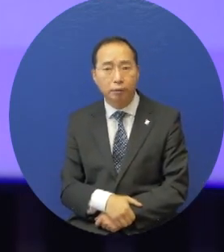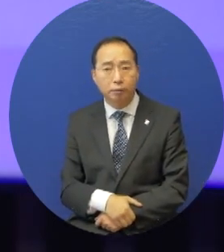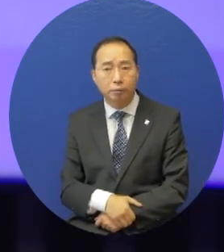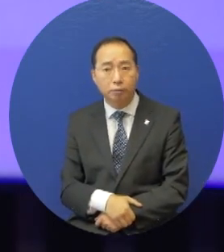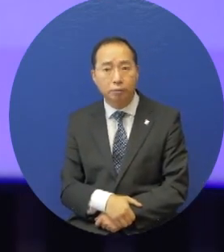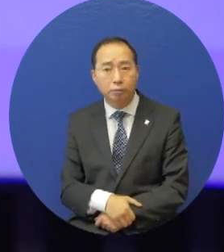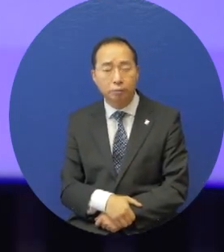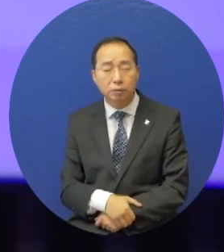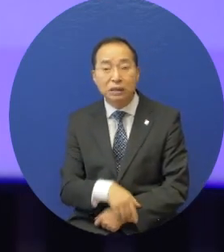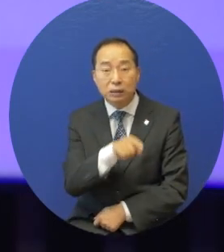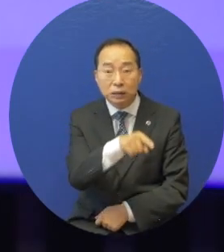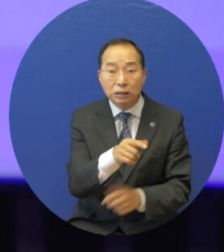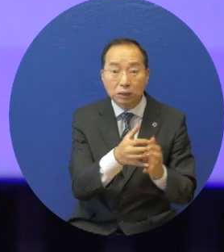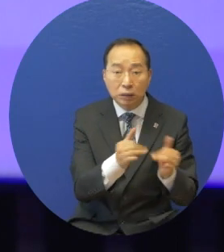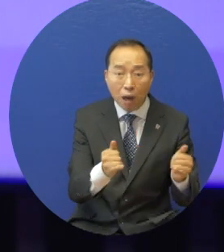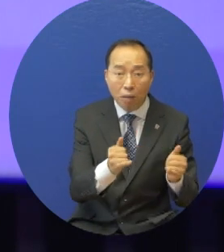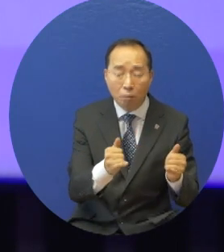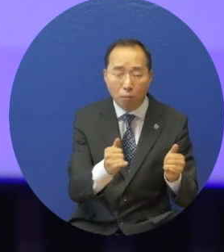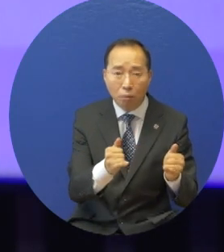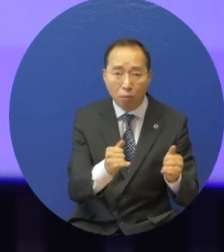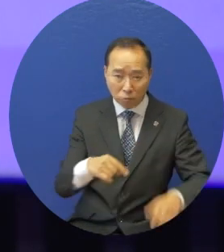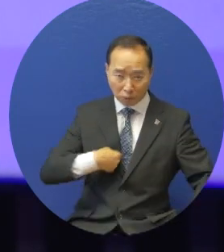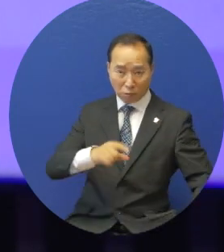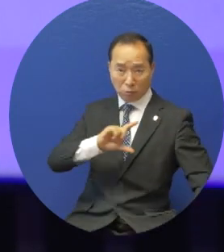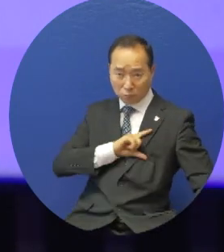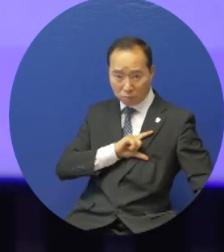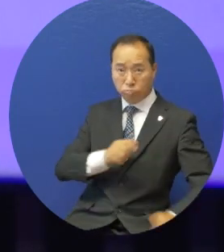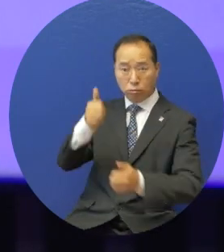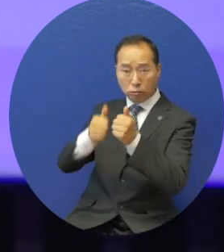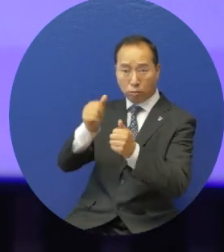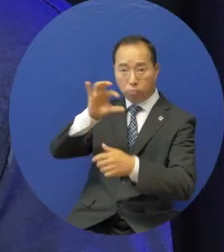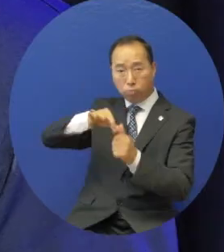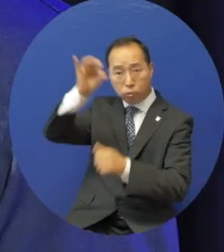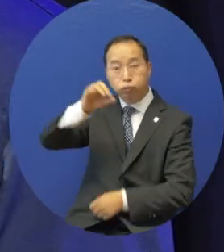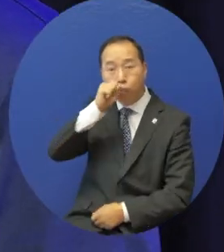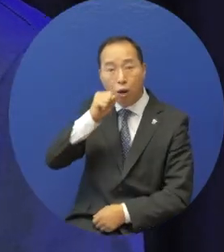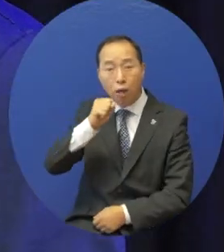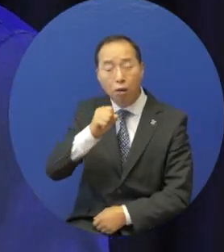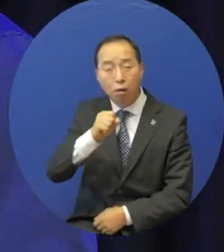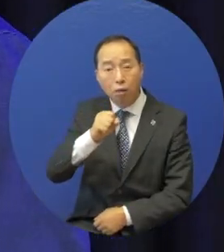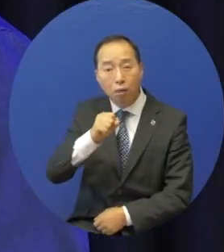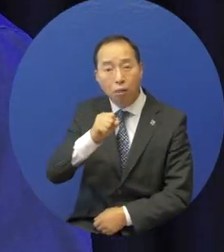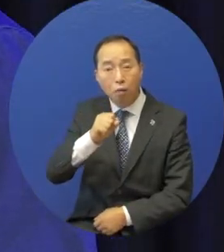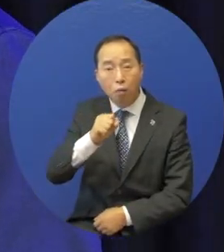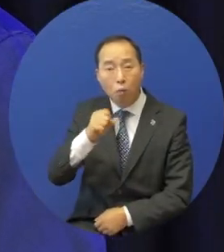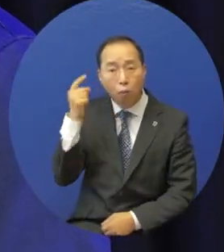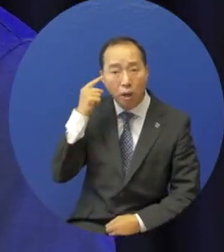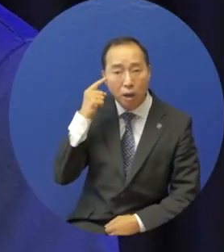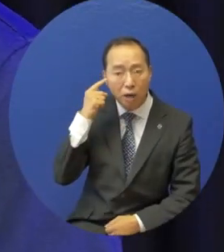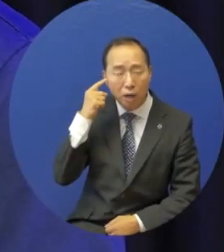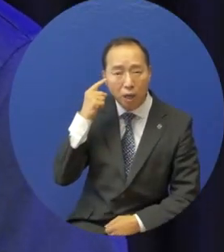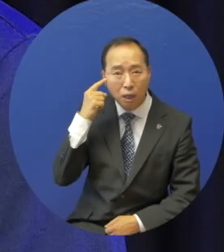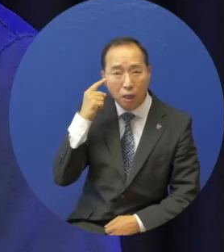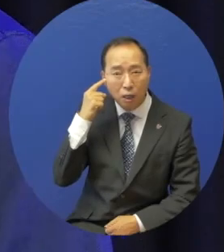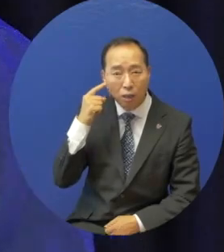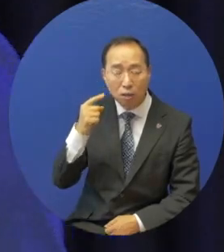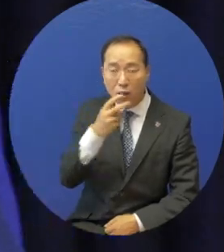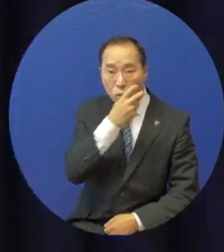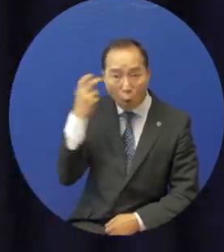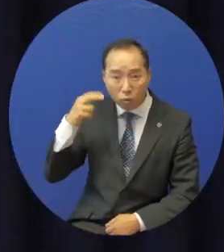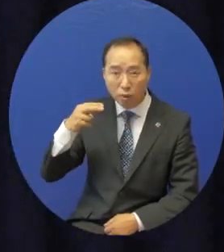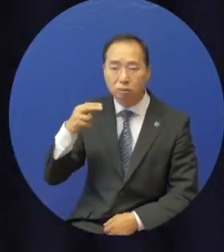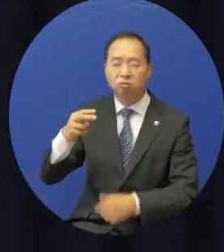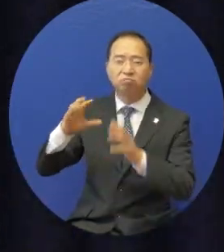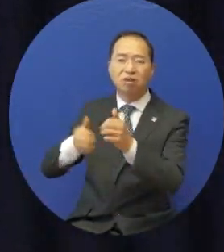하겠지만 이렇게밖에 이 사람을 할 수 없었을까? 쉽게 말하면 능력 있고 재능 있는 지식인이 쓰일